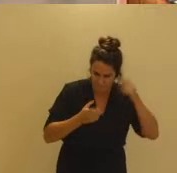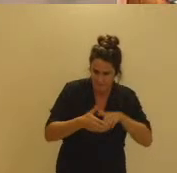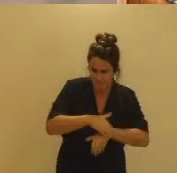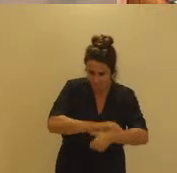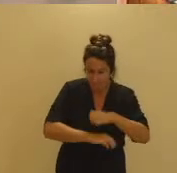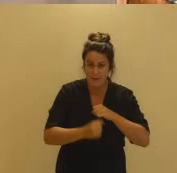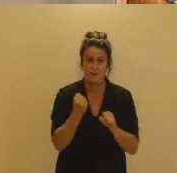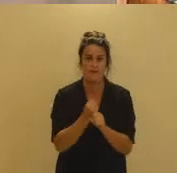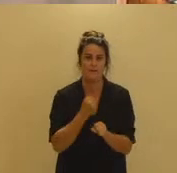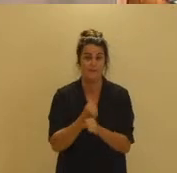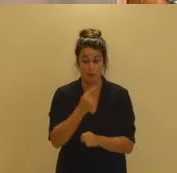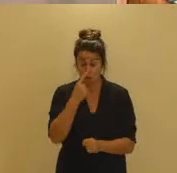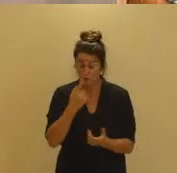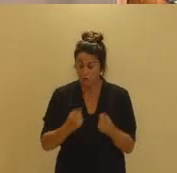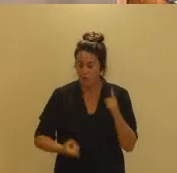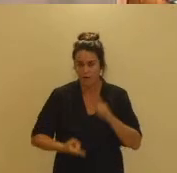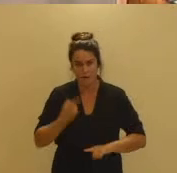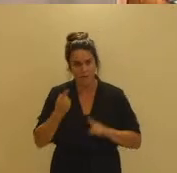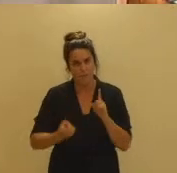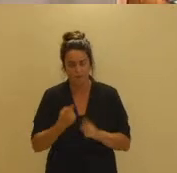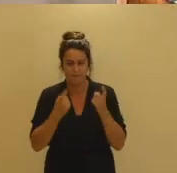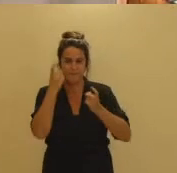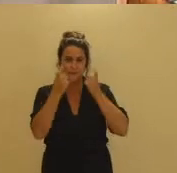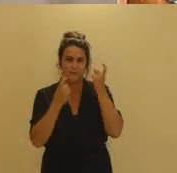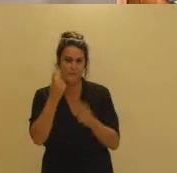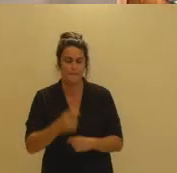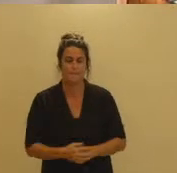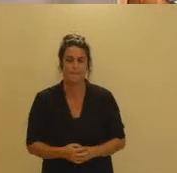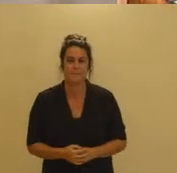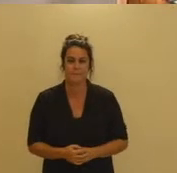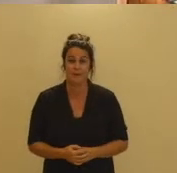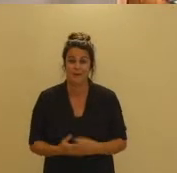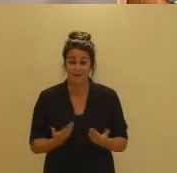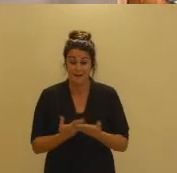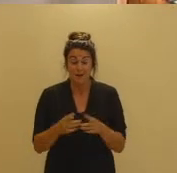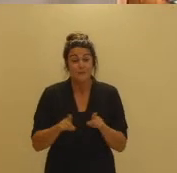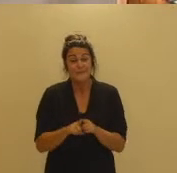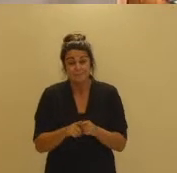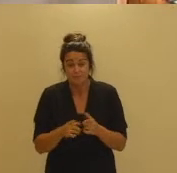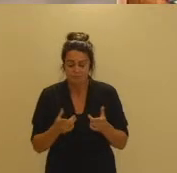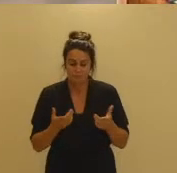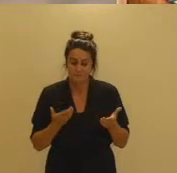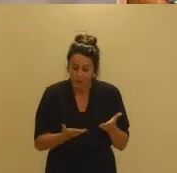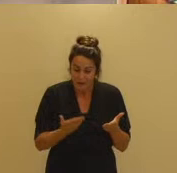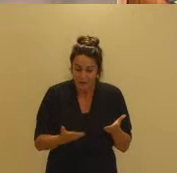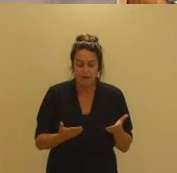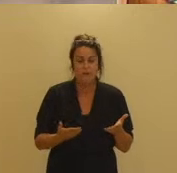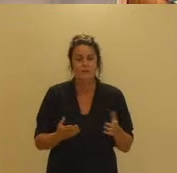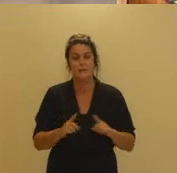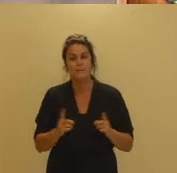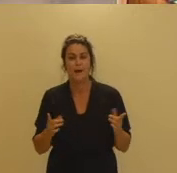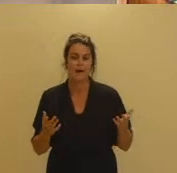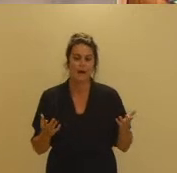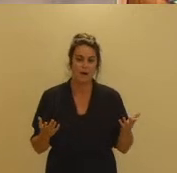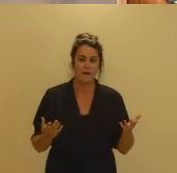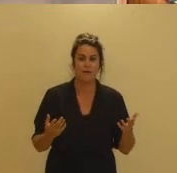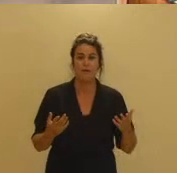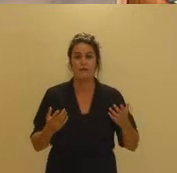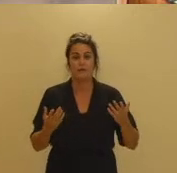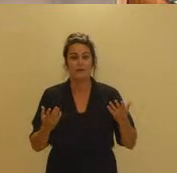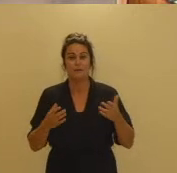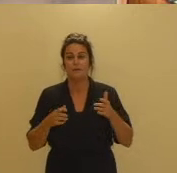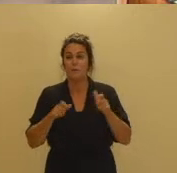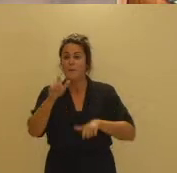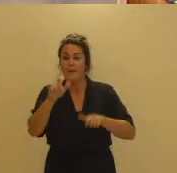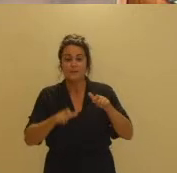lesquels il paraît nécessaire de s'interpeller. Là encore, ça ne veut pas dire que les personnes qui n'ont pas des petits-enfants, qui ne seraient